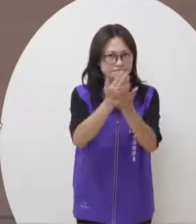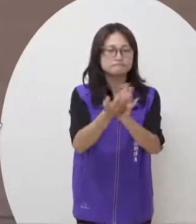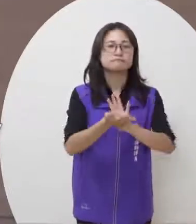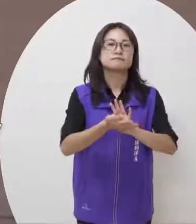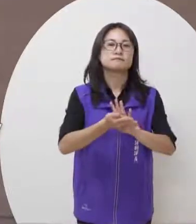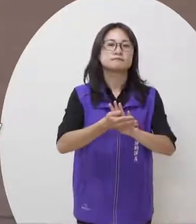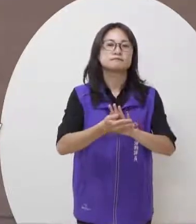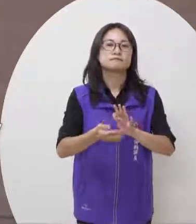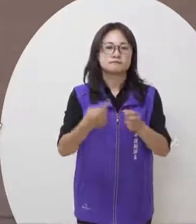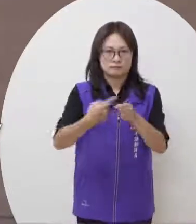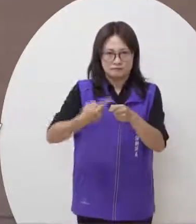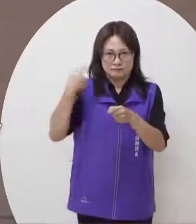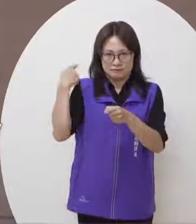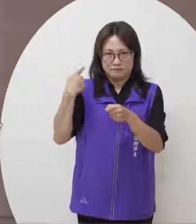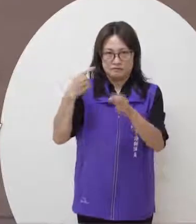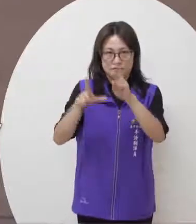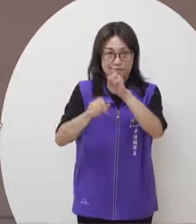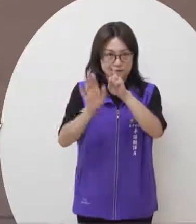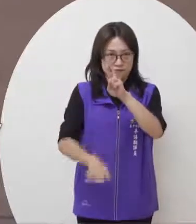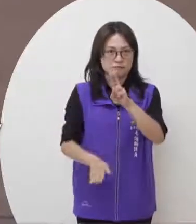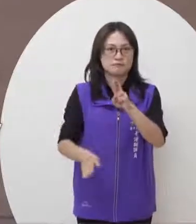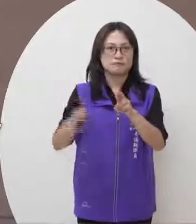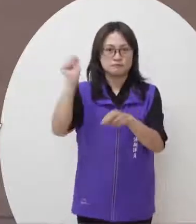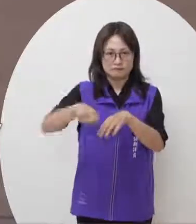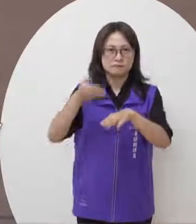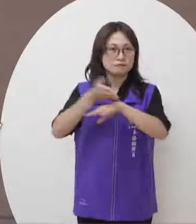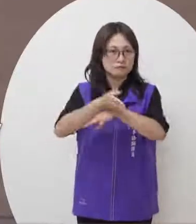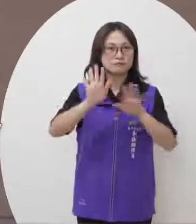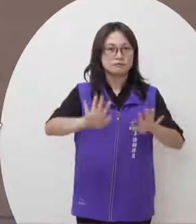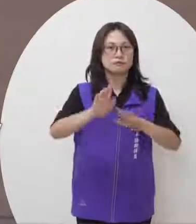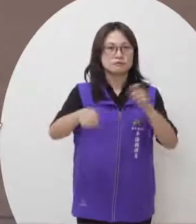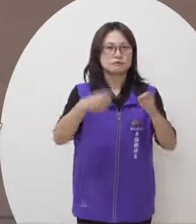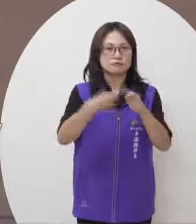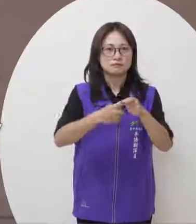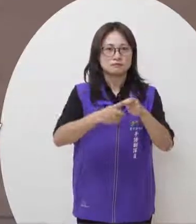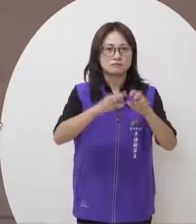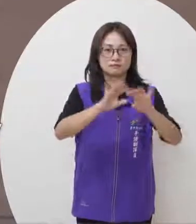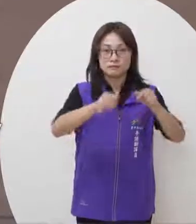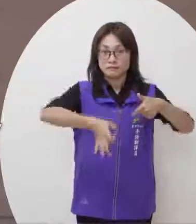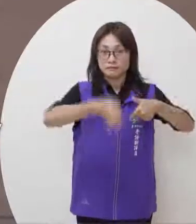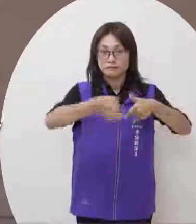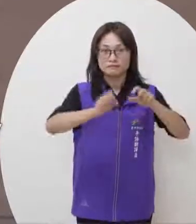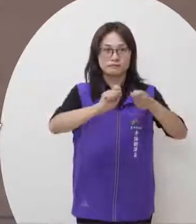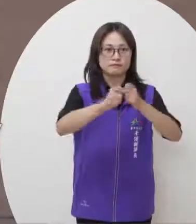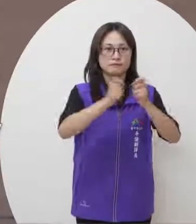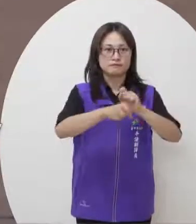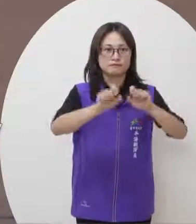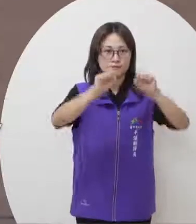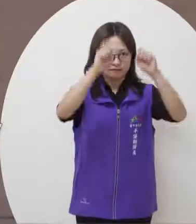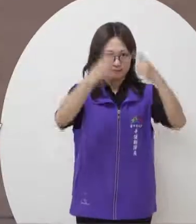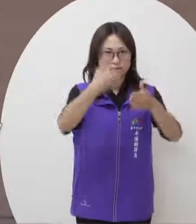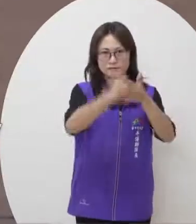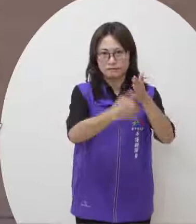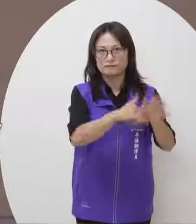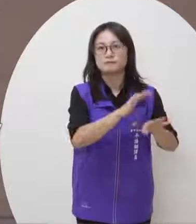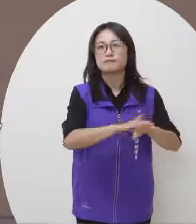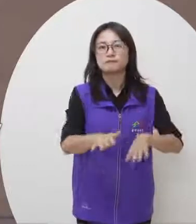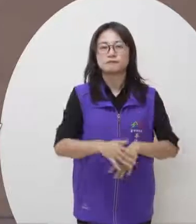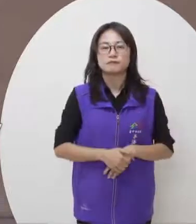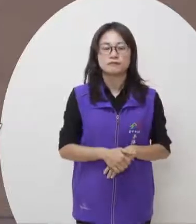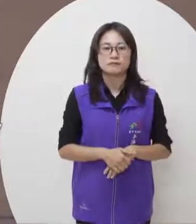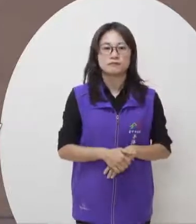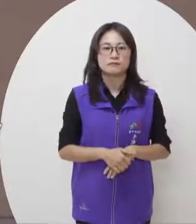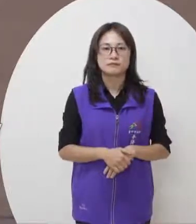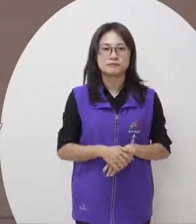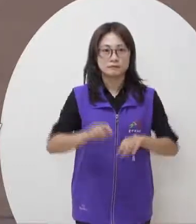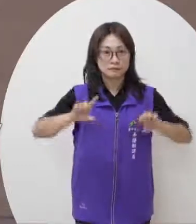底通过，今年要开始调降地价税，怎么调法？调到跟